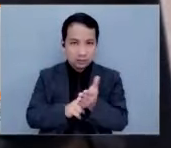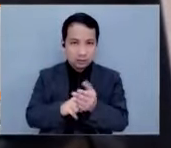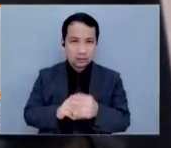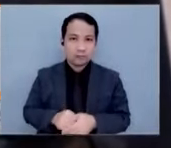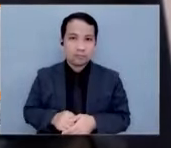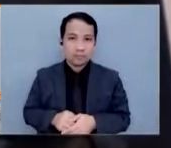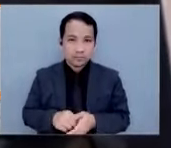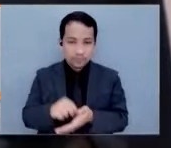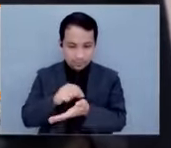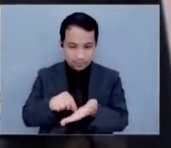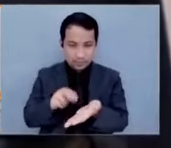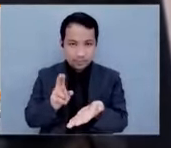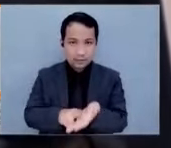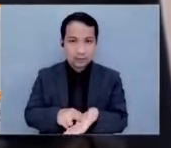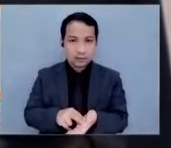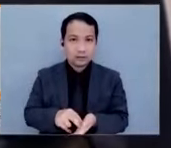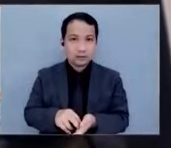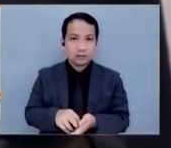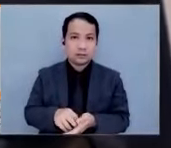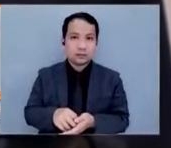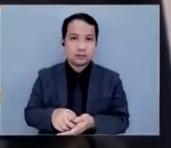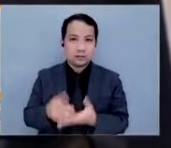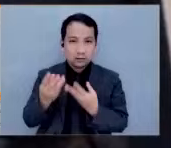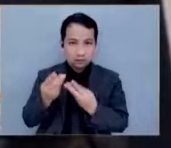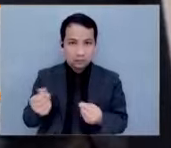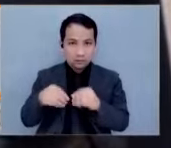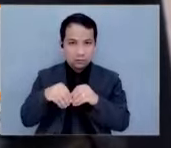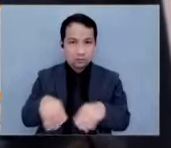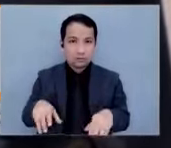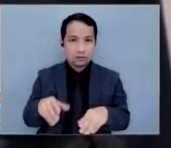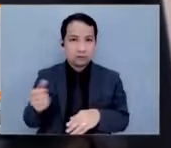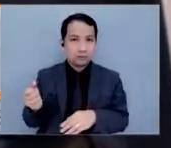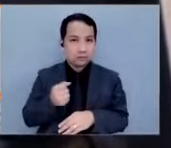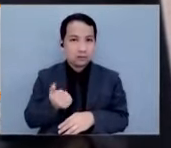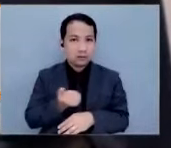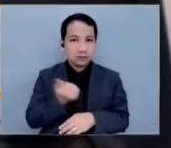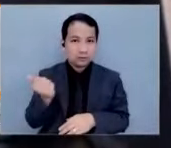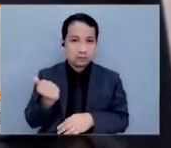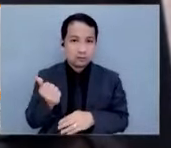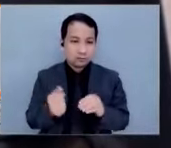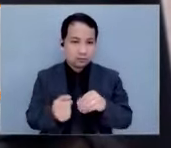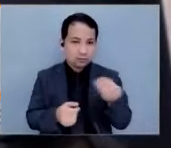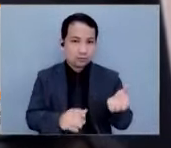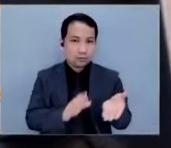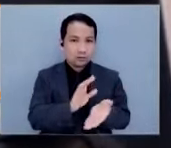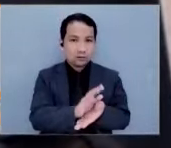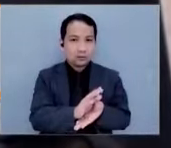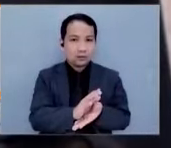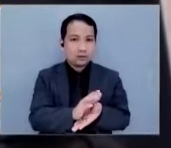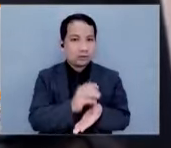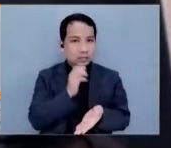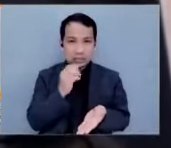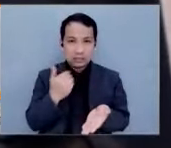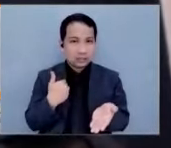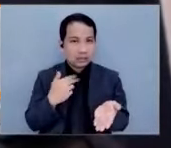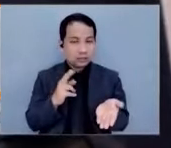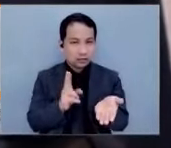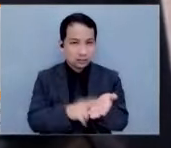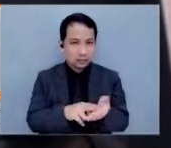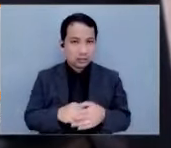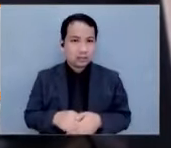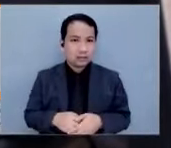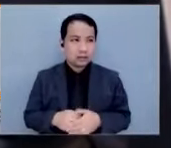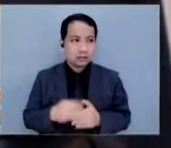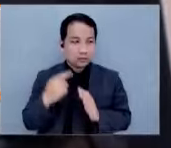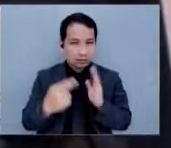nyo na kagad kung ayaw nyong mawala yan at ma-claim ng iba or pag pinaklaim mo sa iba, syempre, hindi mo pipirmahan. And of course, ang record niyan kung